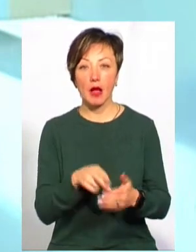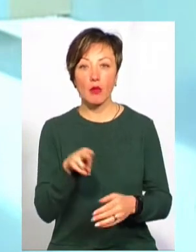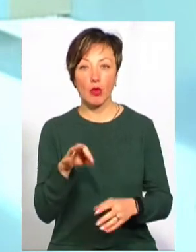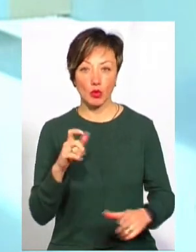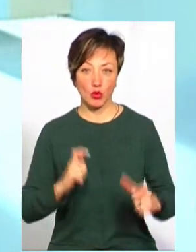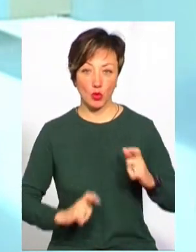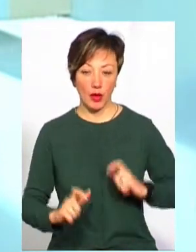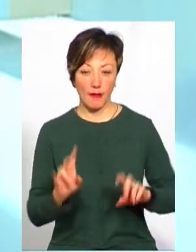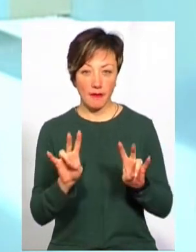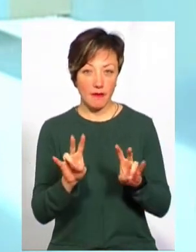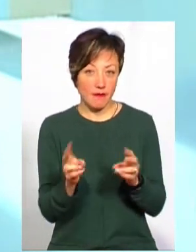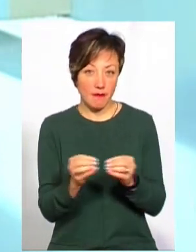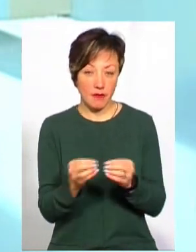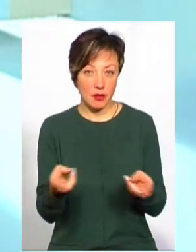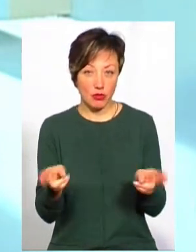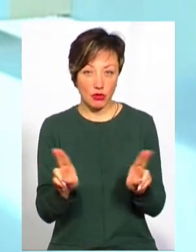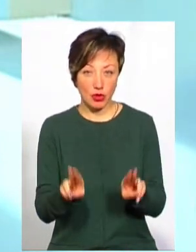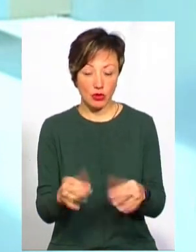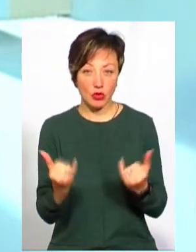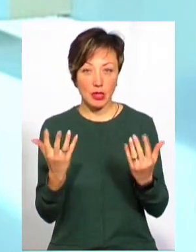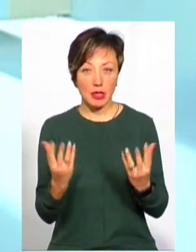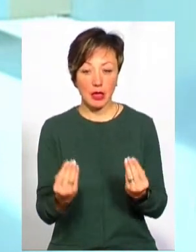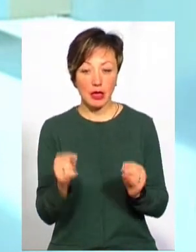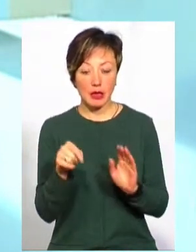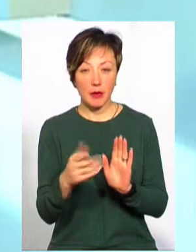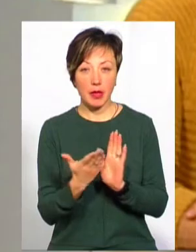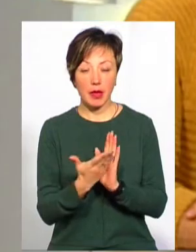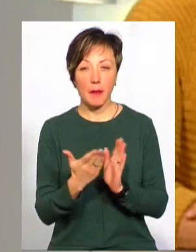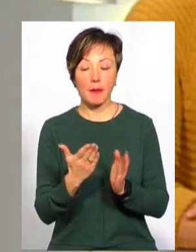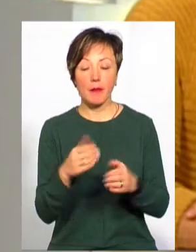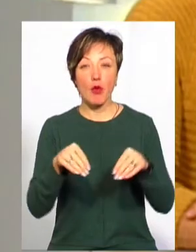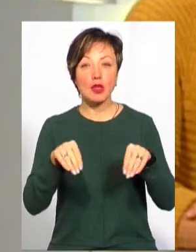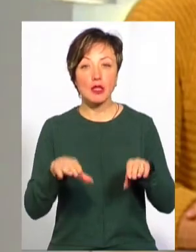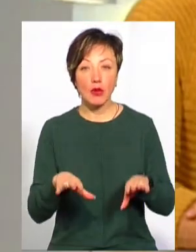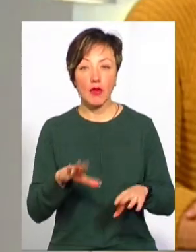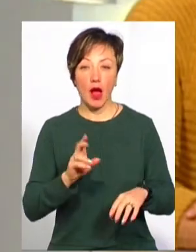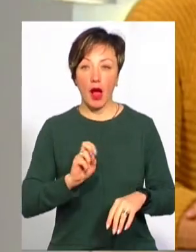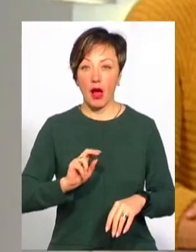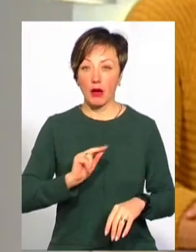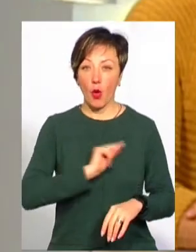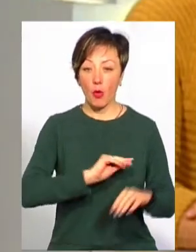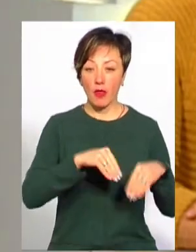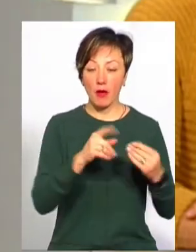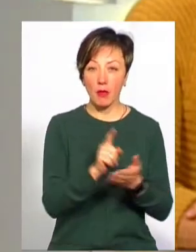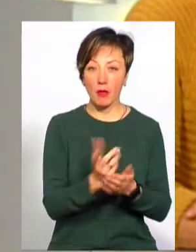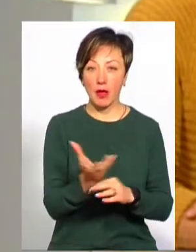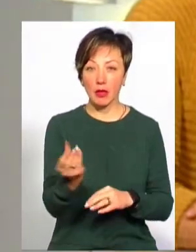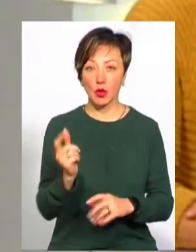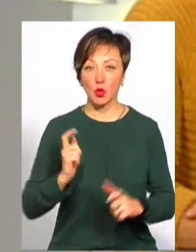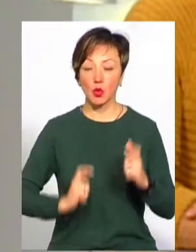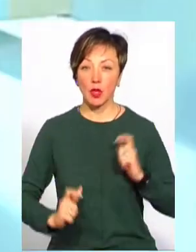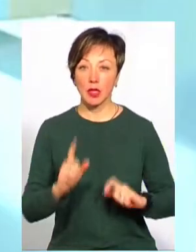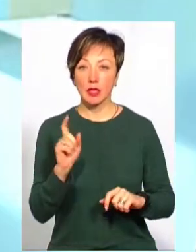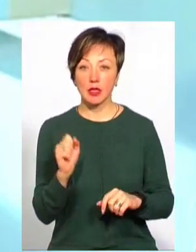студентах, і воно є на сьогоднішній день, що там є така постанова, по якій роботодавець має платити студенту